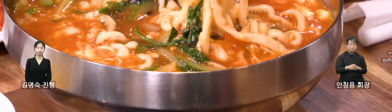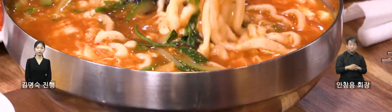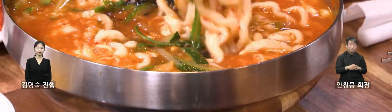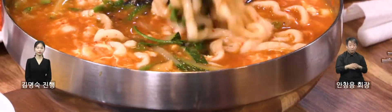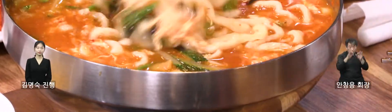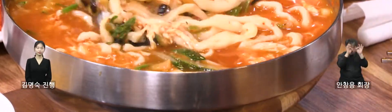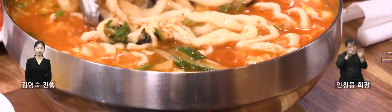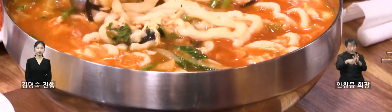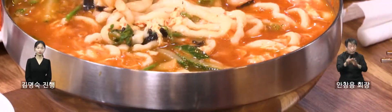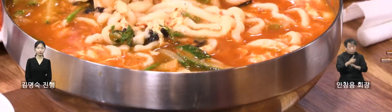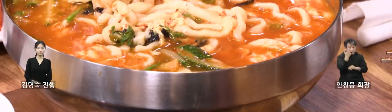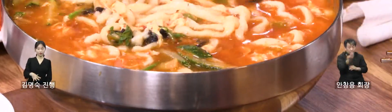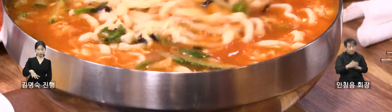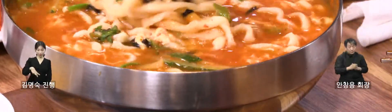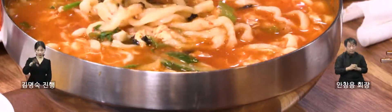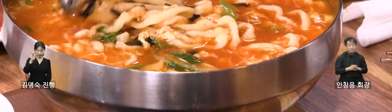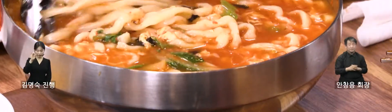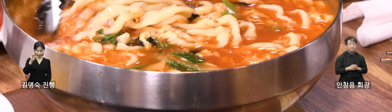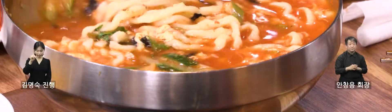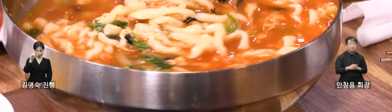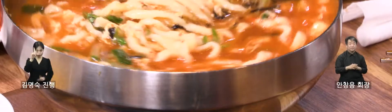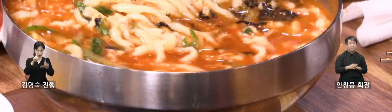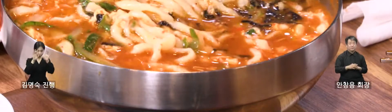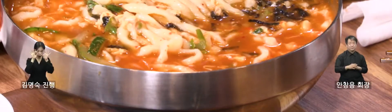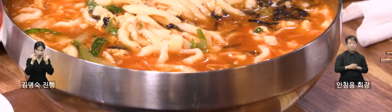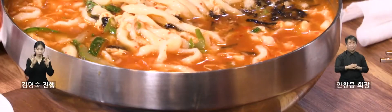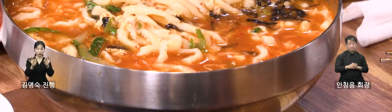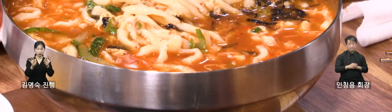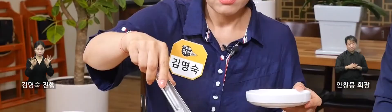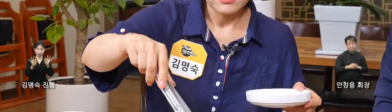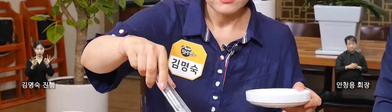보시기 어떠세요? 일단은 비주얼은